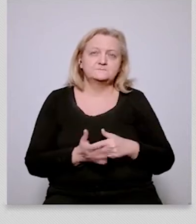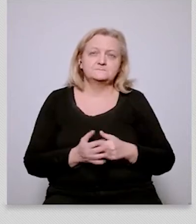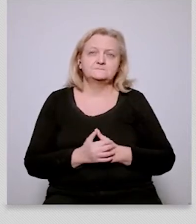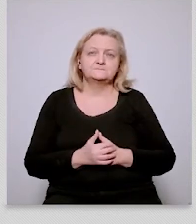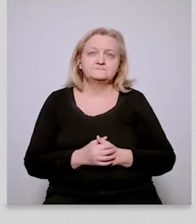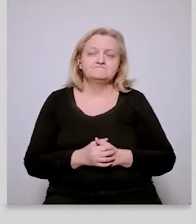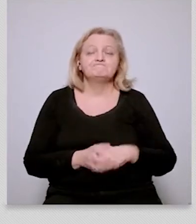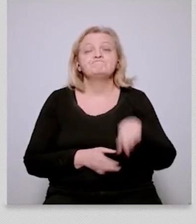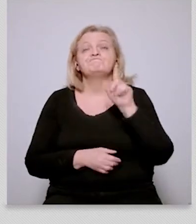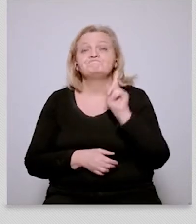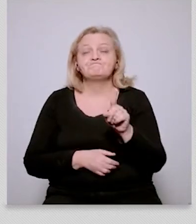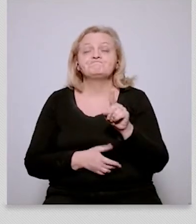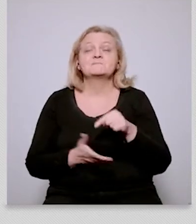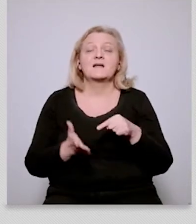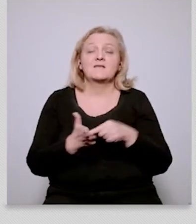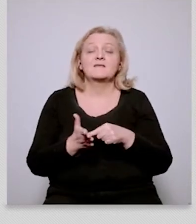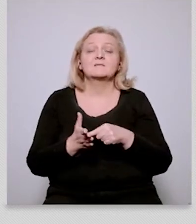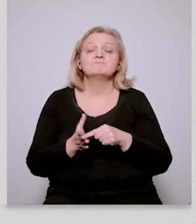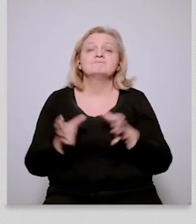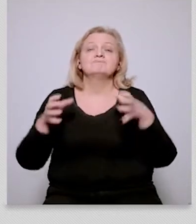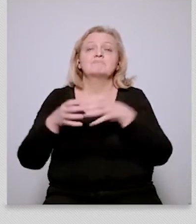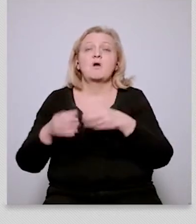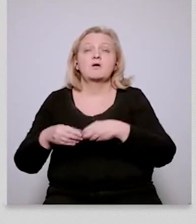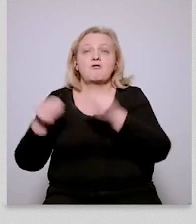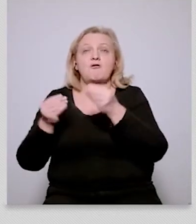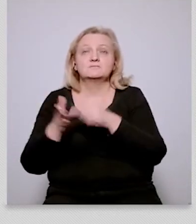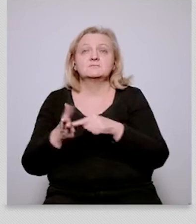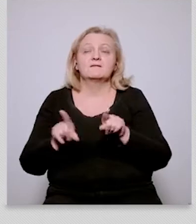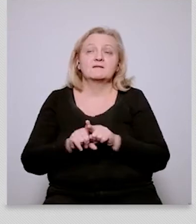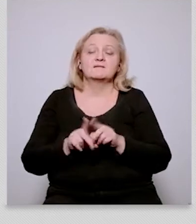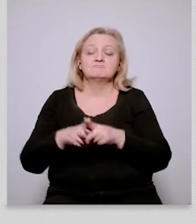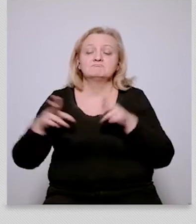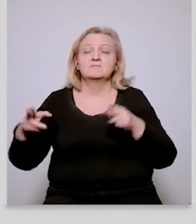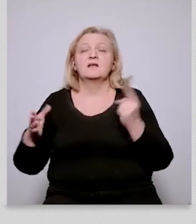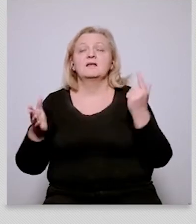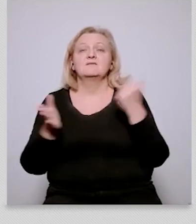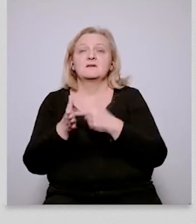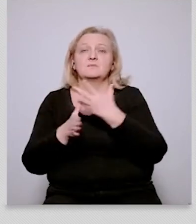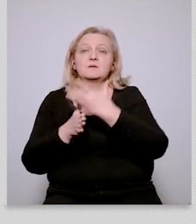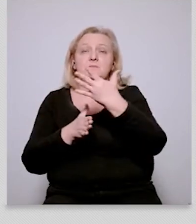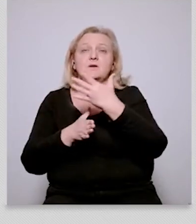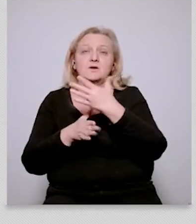ale też pakiet odbudowy i perspektywa do 55 roku to jest